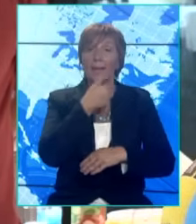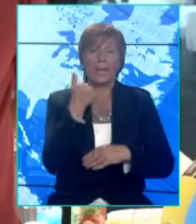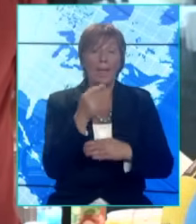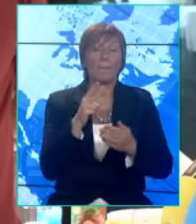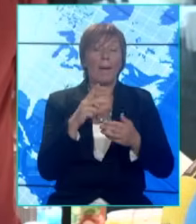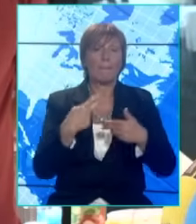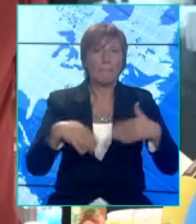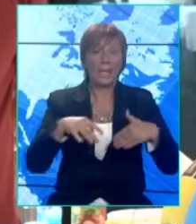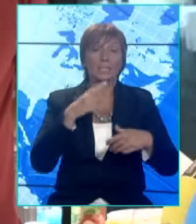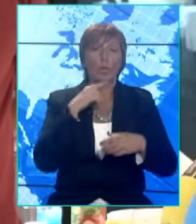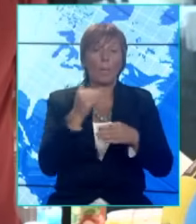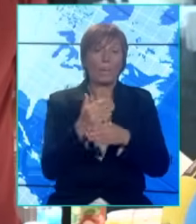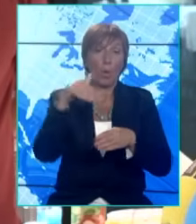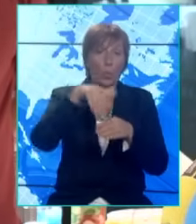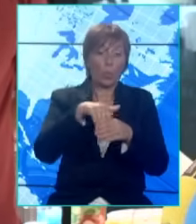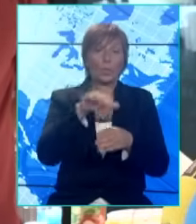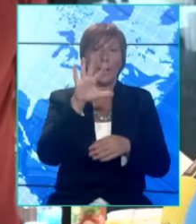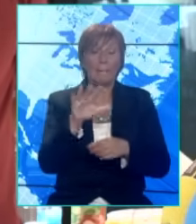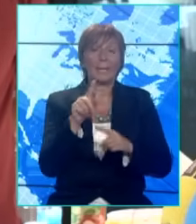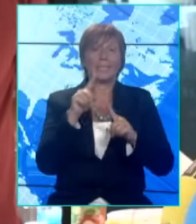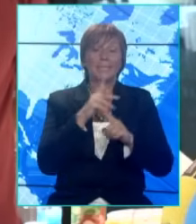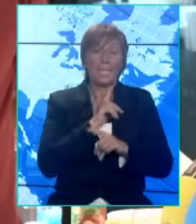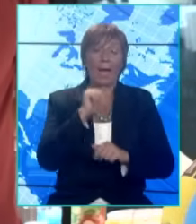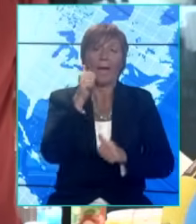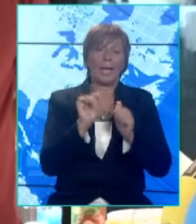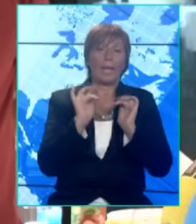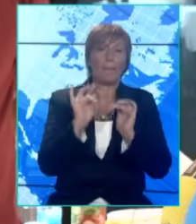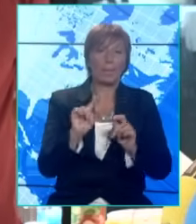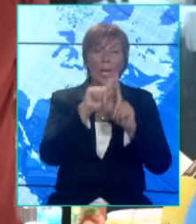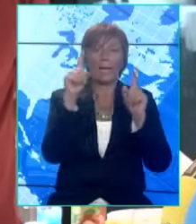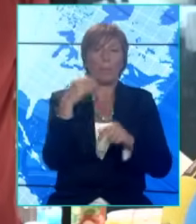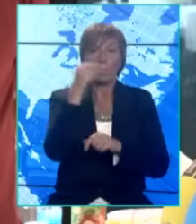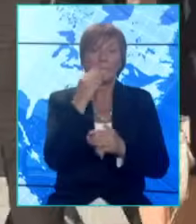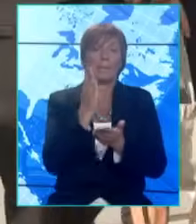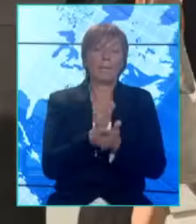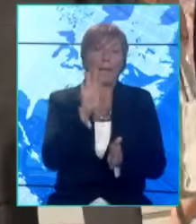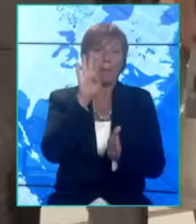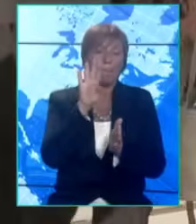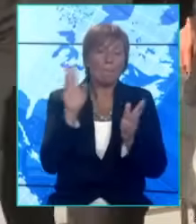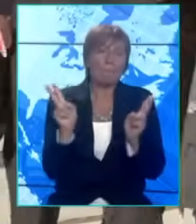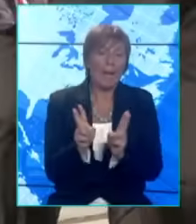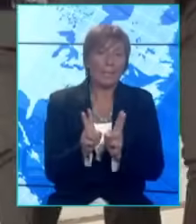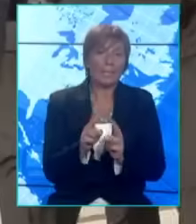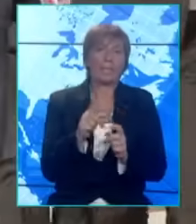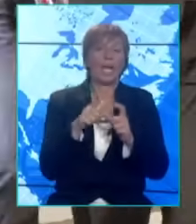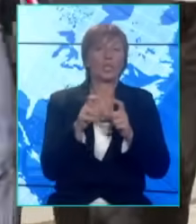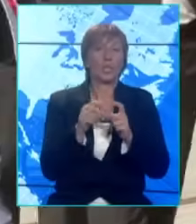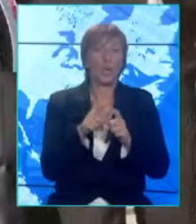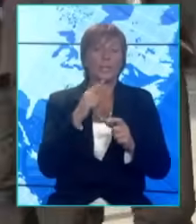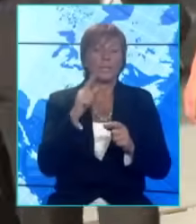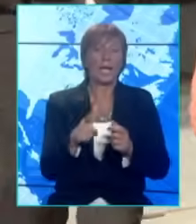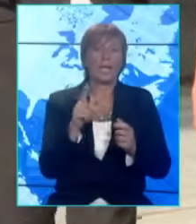u kome mora da bude unutra 5 za ili 10 protiv, Republika Srpska je bila apsolutna manjina. Jasno je da Dodik taj sistem s